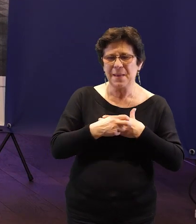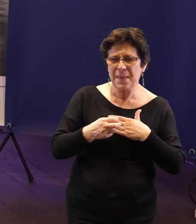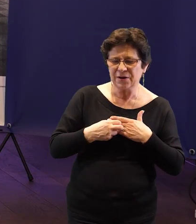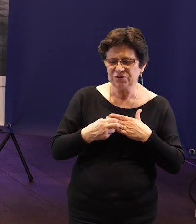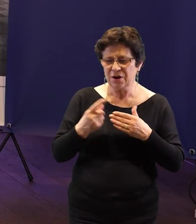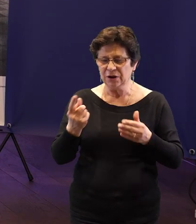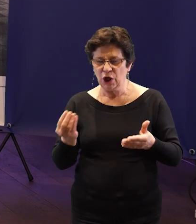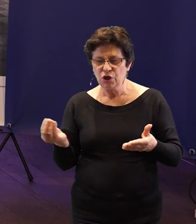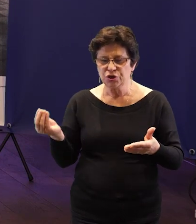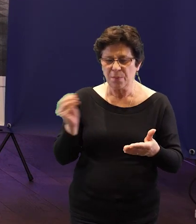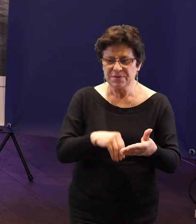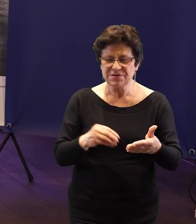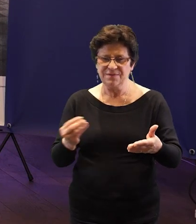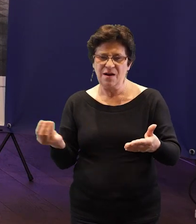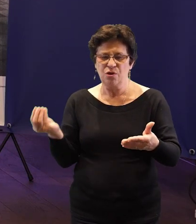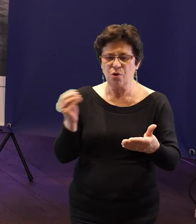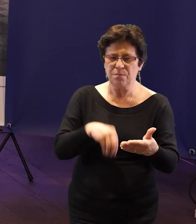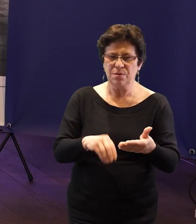dopisywali do tych historii